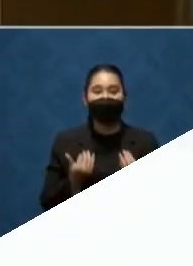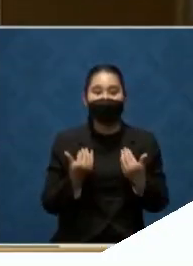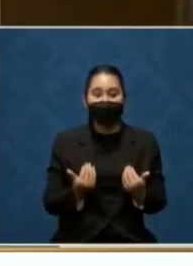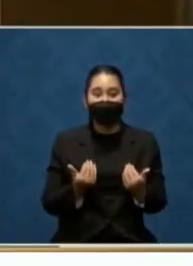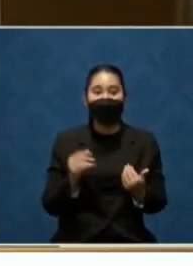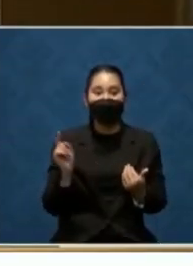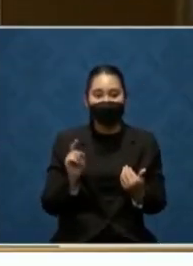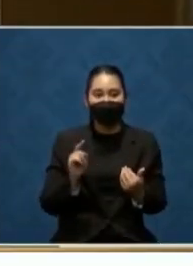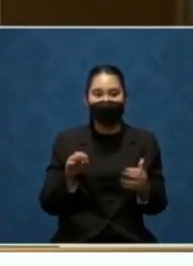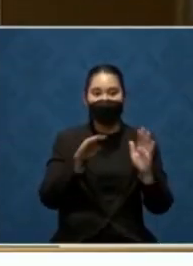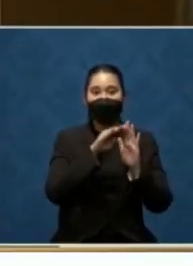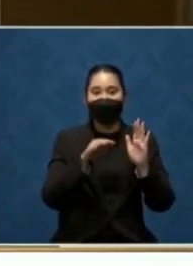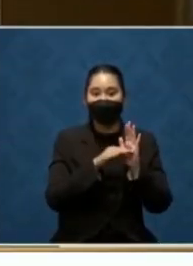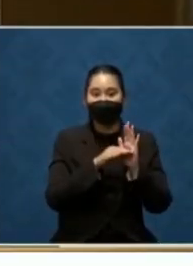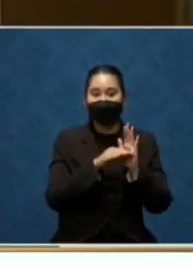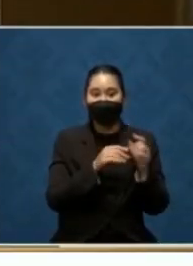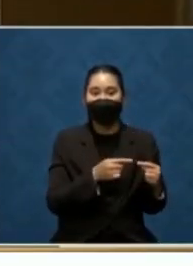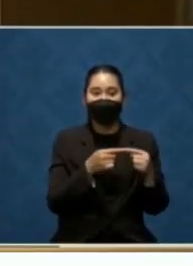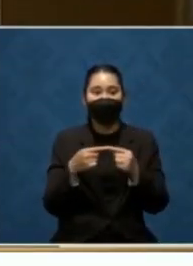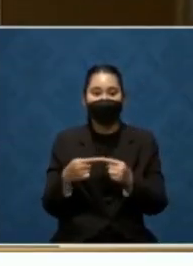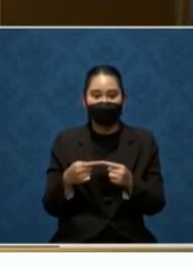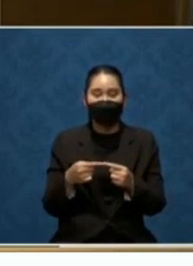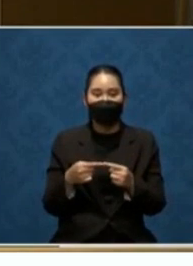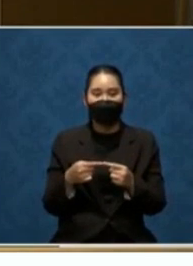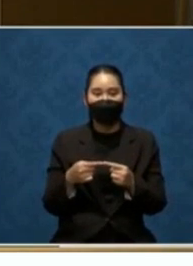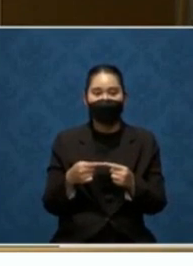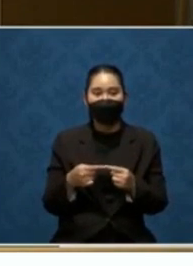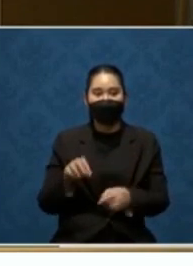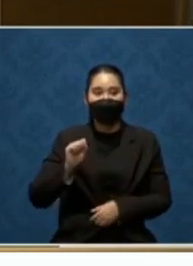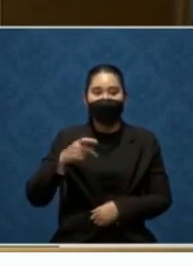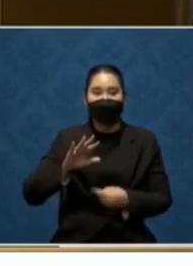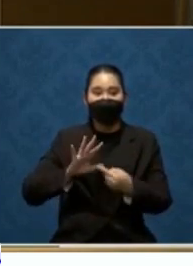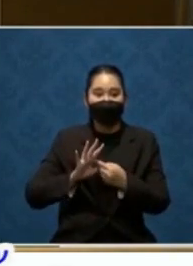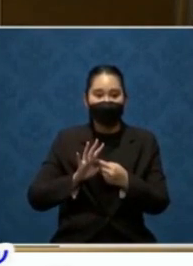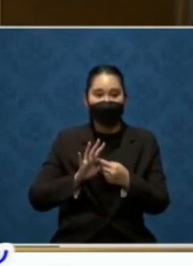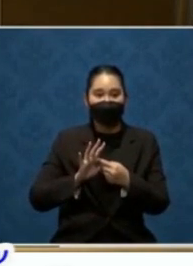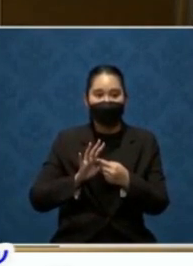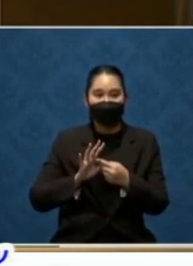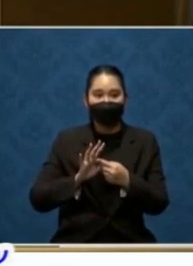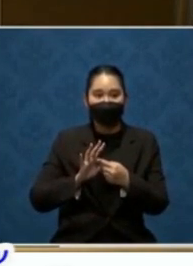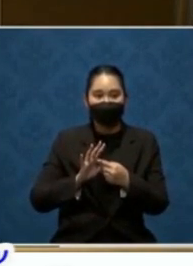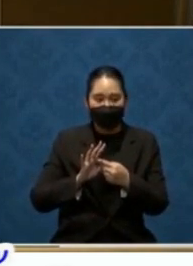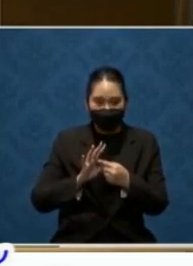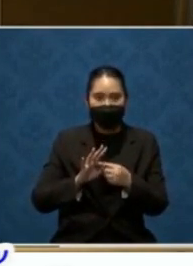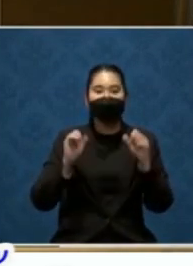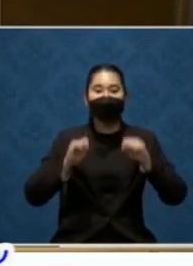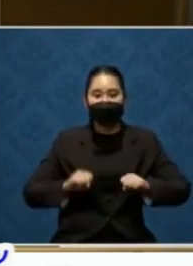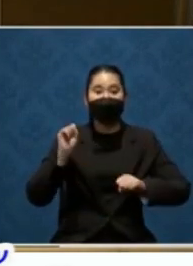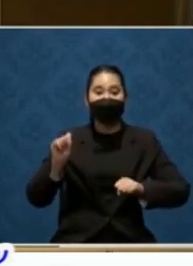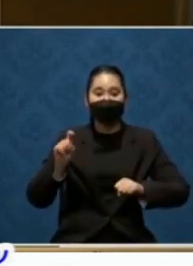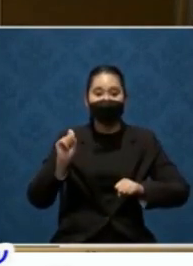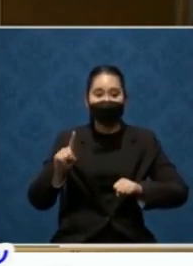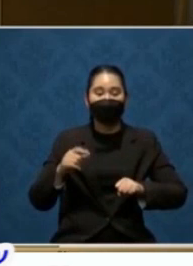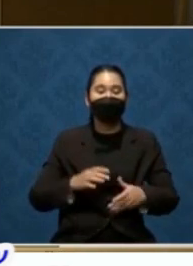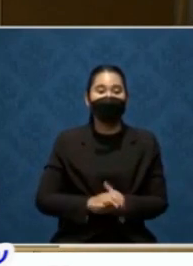ต่อไปจะเป็นเรื่องที่สภาได้อนุมัติให้เป็นเรื่องด่วนนะครับซึ่งค้างมาจ